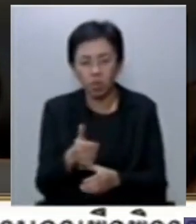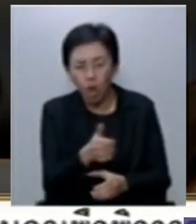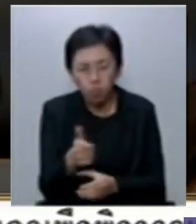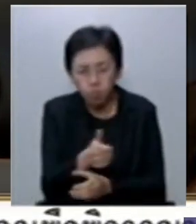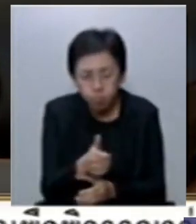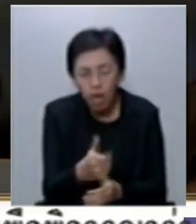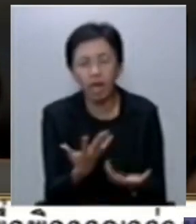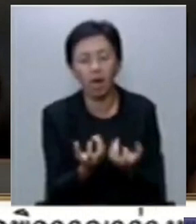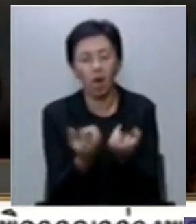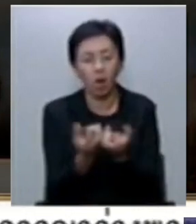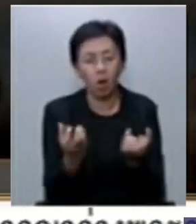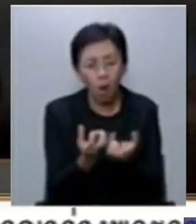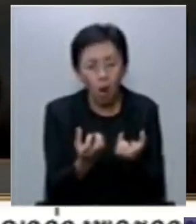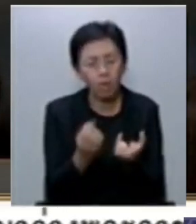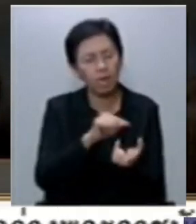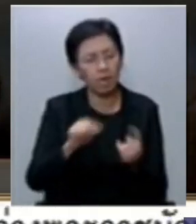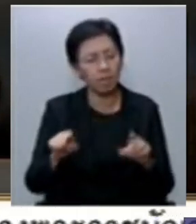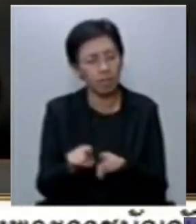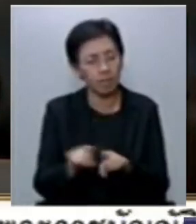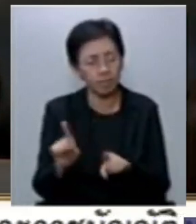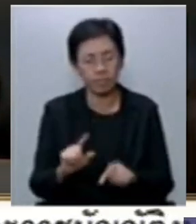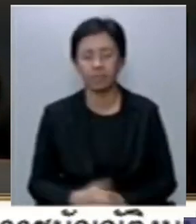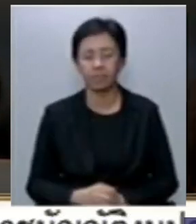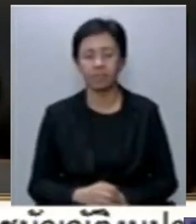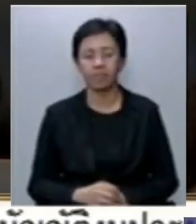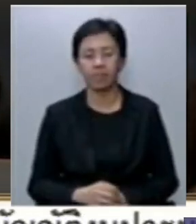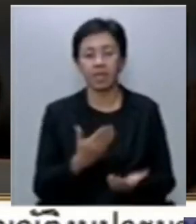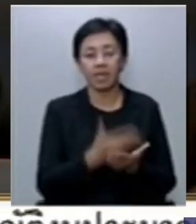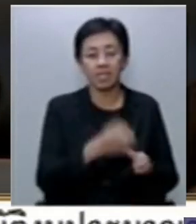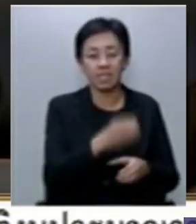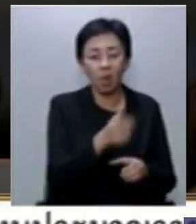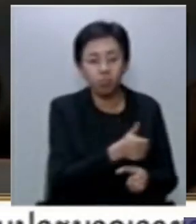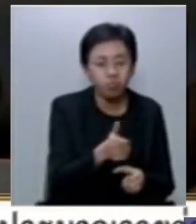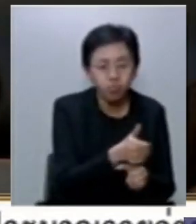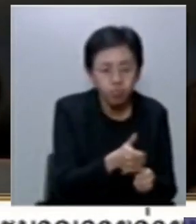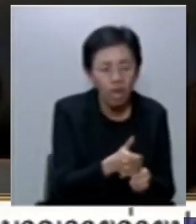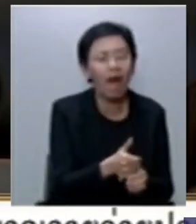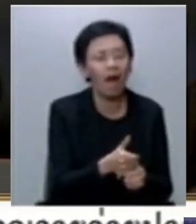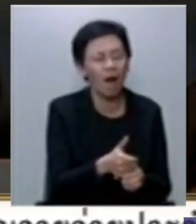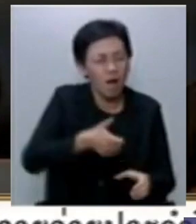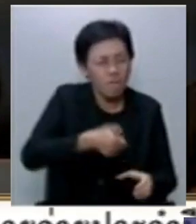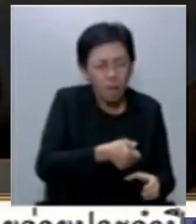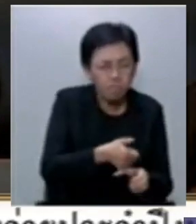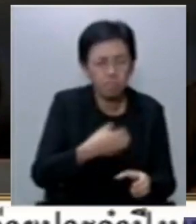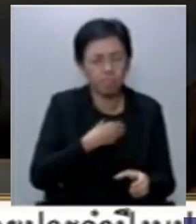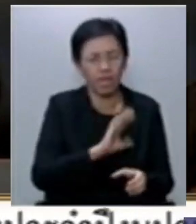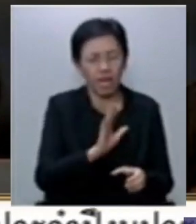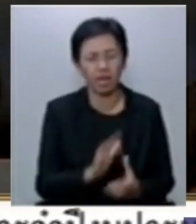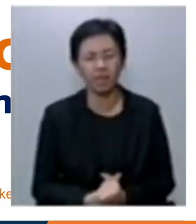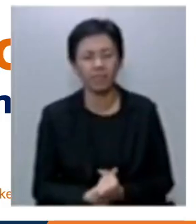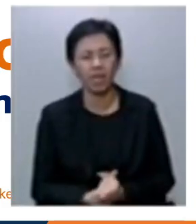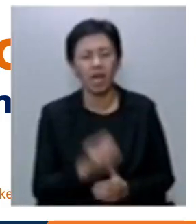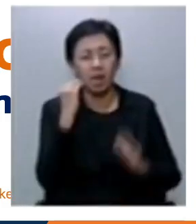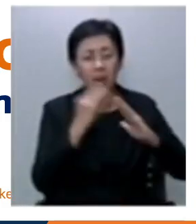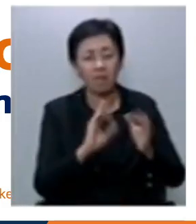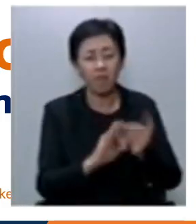ณ์มีความเหมือนกันยังไงครับเราซื้อถังดับเพลิงแน่นอนครับเราไม่อยากเอามาใช้ครับบ้านไม่อยาก